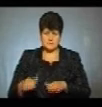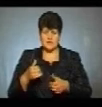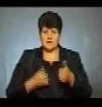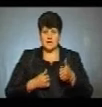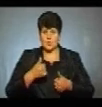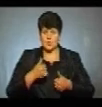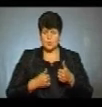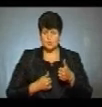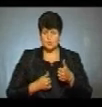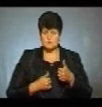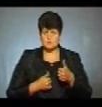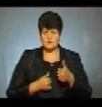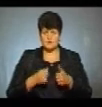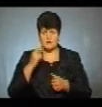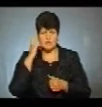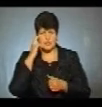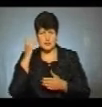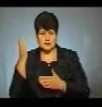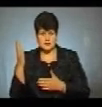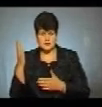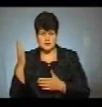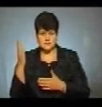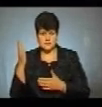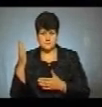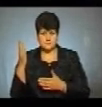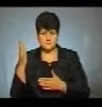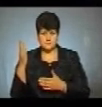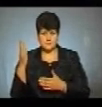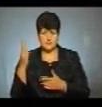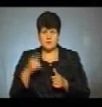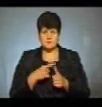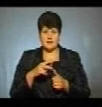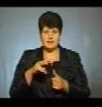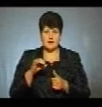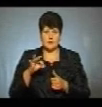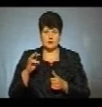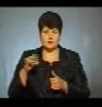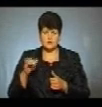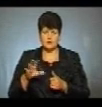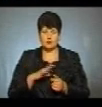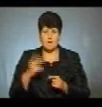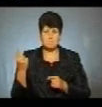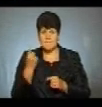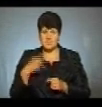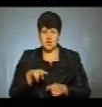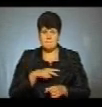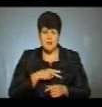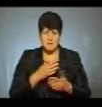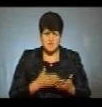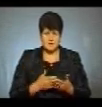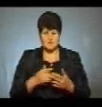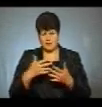конкурсі в Києві, на конкурсі імені Леонтовича він дістав першу премію, ну і так